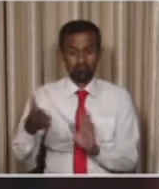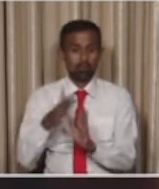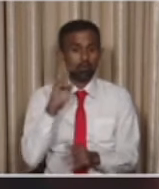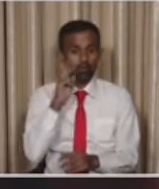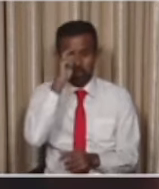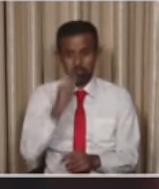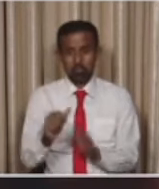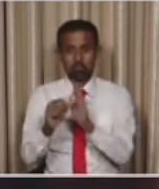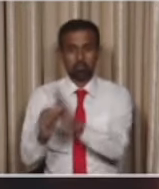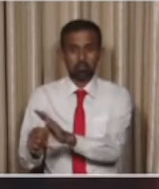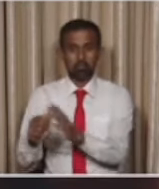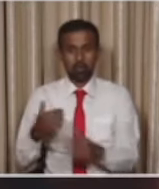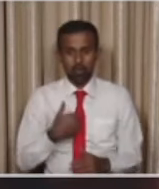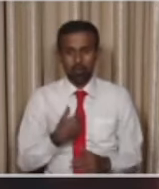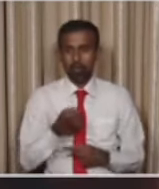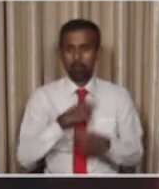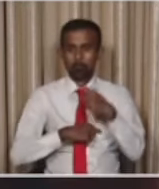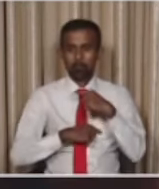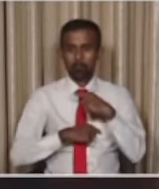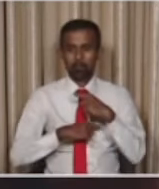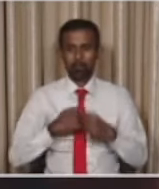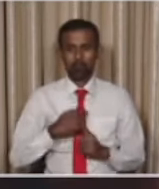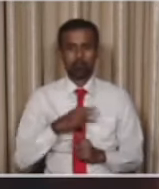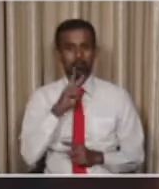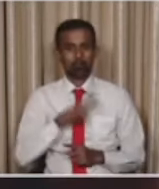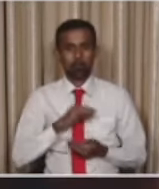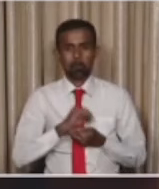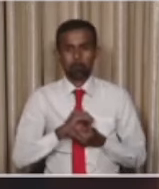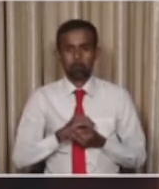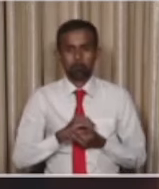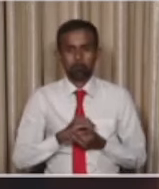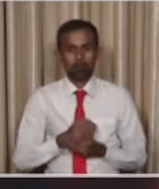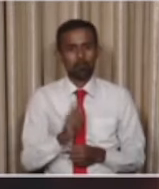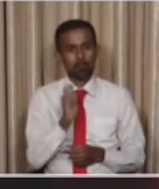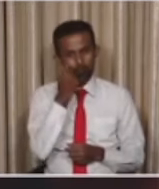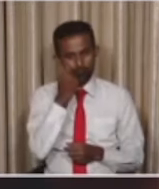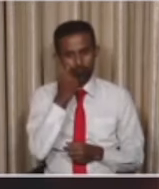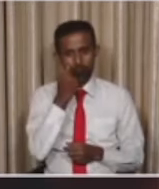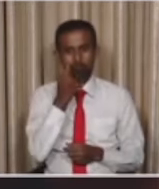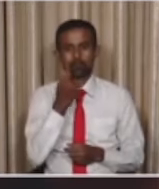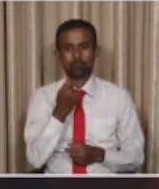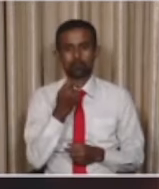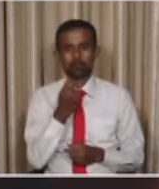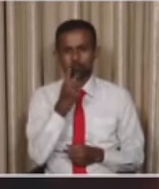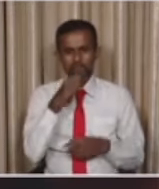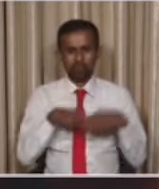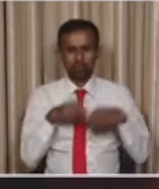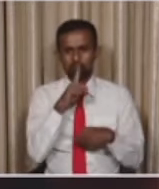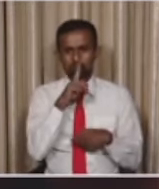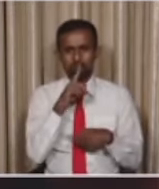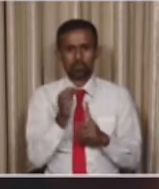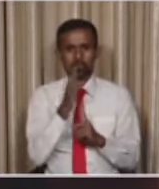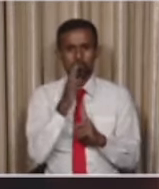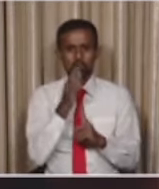බඩු හම්බුණා. දැන් අපේ පැත්තේ ඉන්නකන් අපිට විශ්වාසයක් තියෙනවා ජයග්‍රහණය. මොකද එතුමා එක ඡන්දයක් ඇවිල්ලා ජනාධිපති